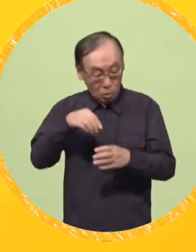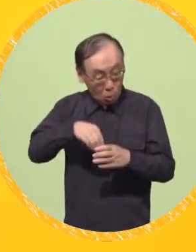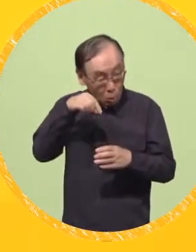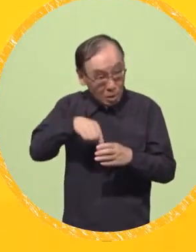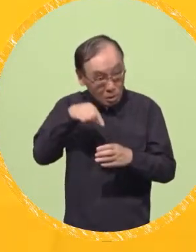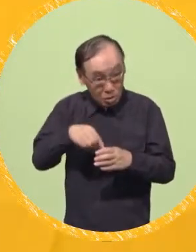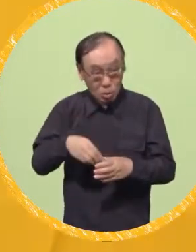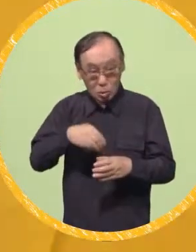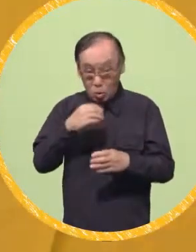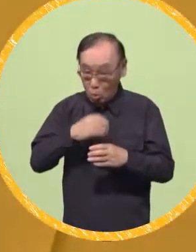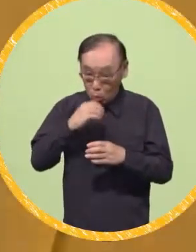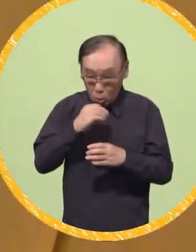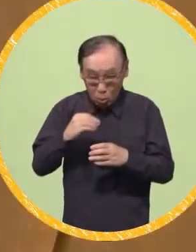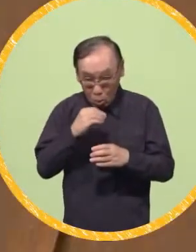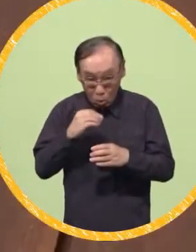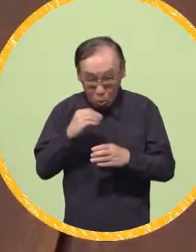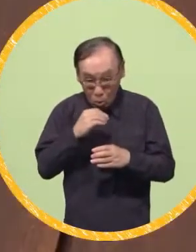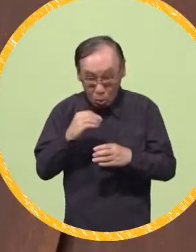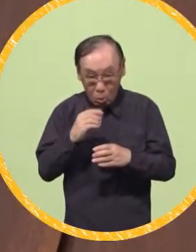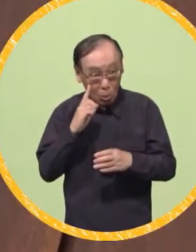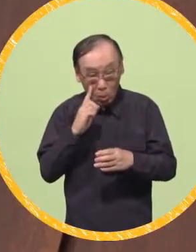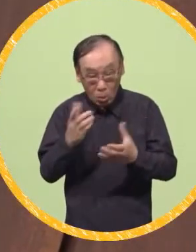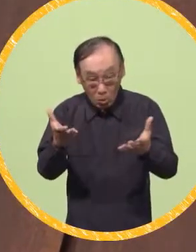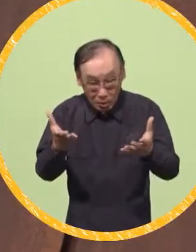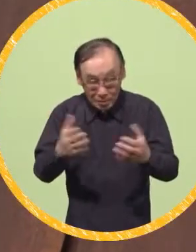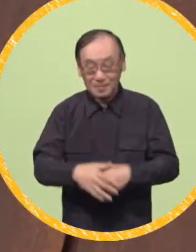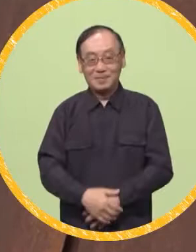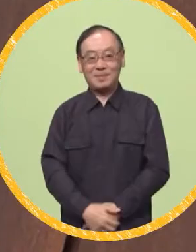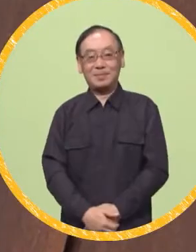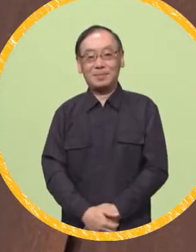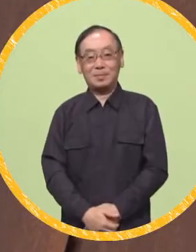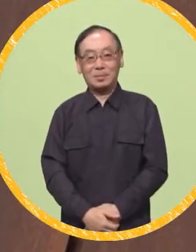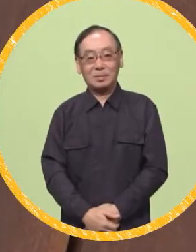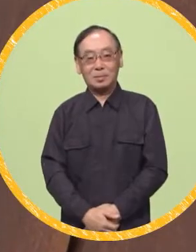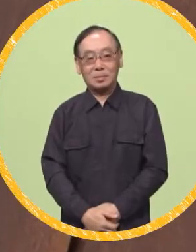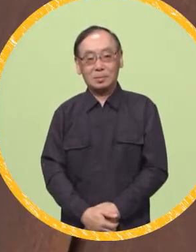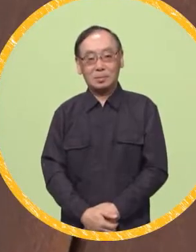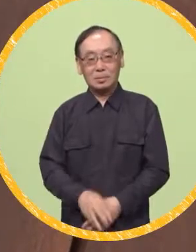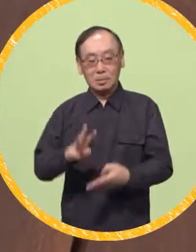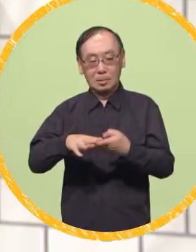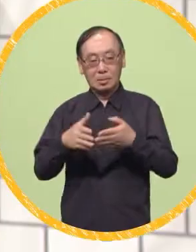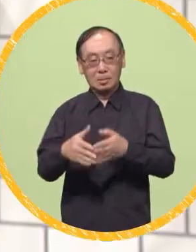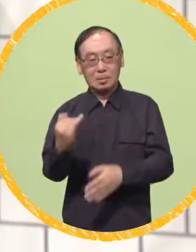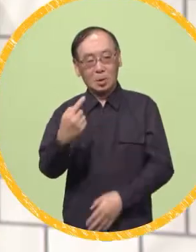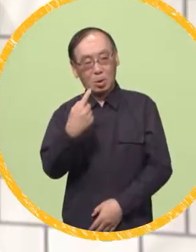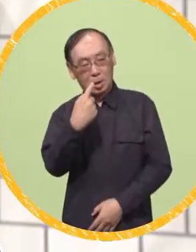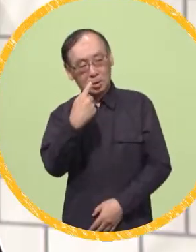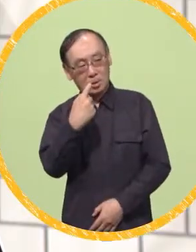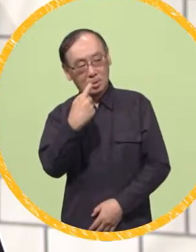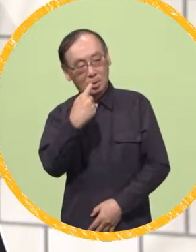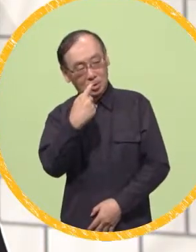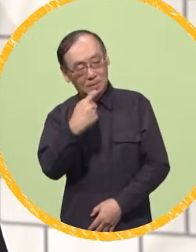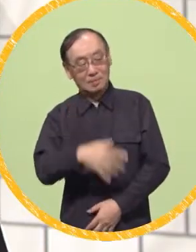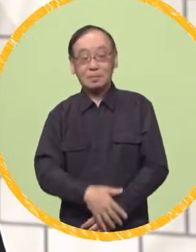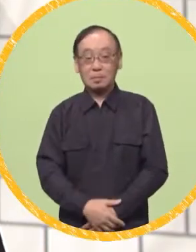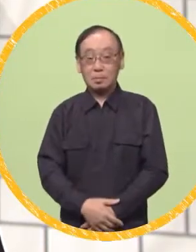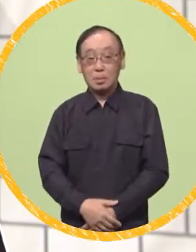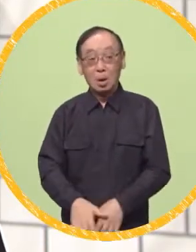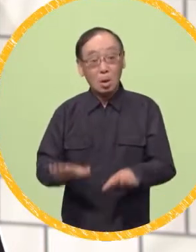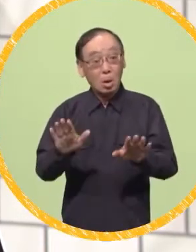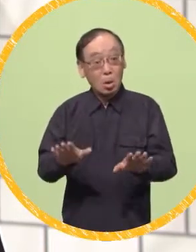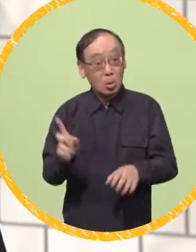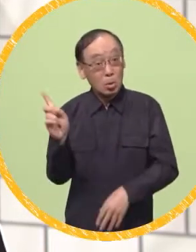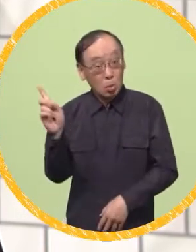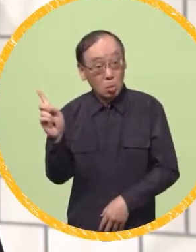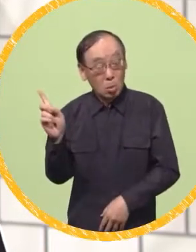是非お試しあれーそれを嵐でしょうこれは今日はですね